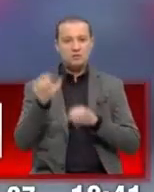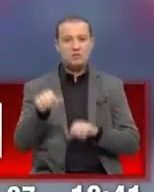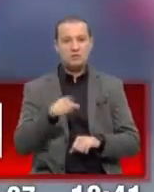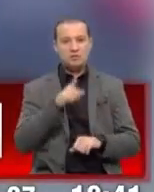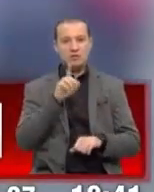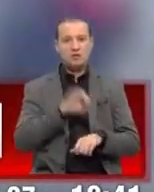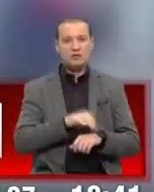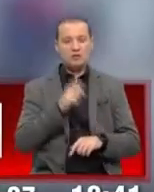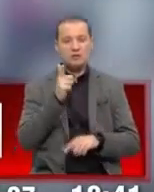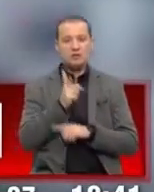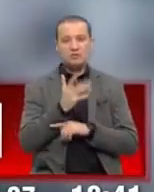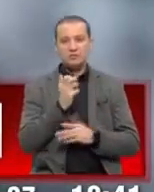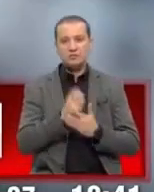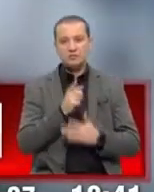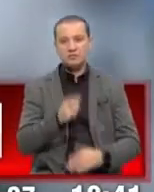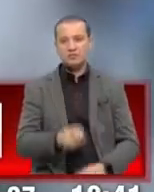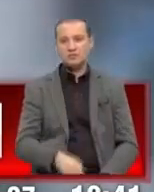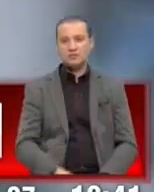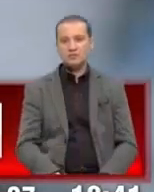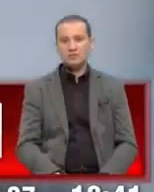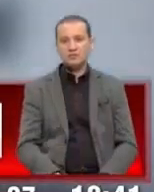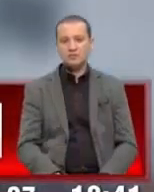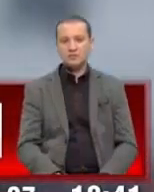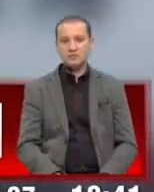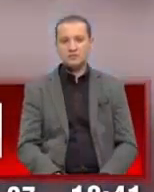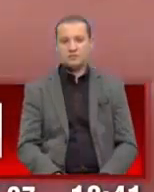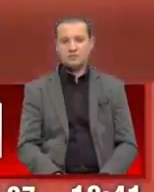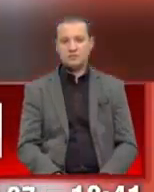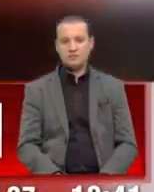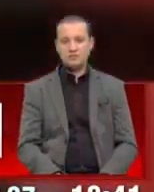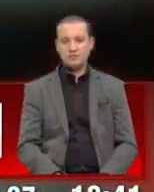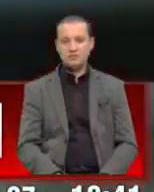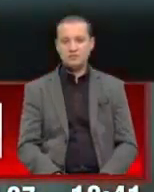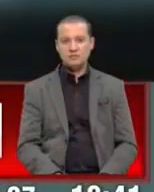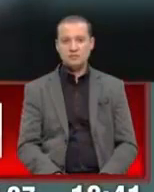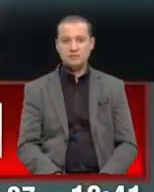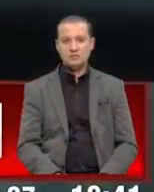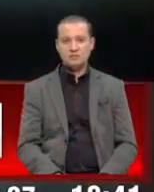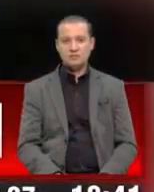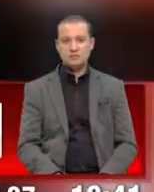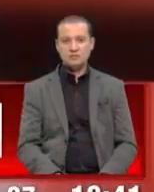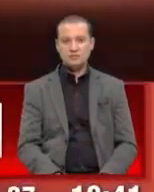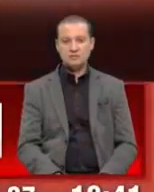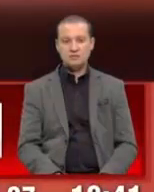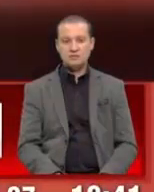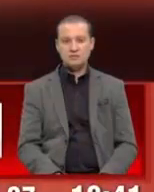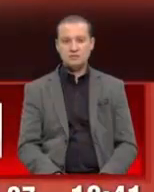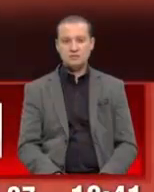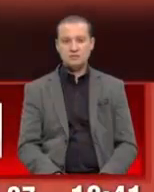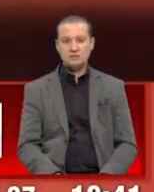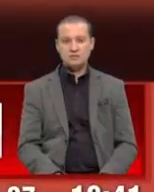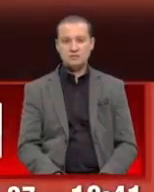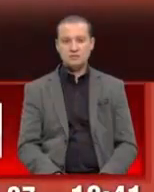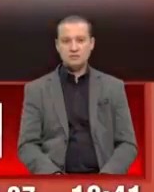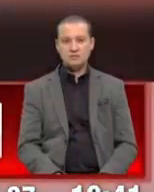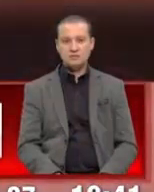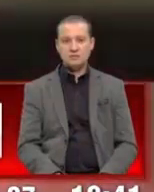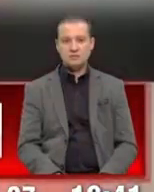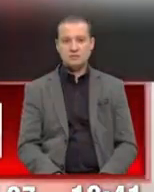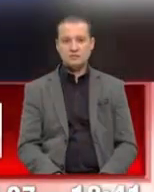O anlar kameralara işte böyle yansıdı. Adamı yakaladım ben, yakaladım. Gel, kolum